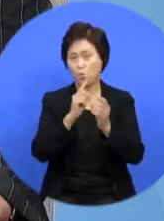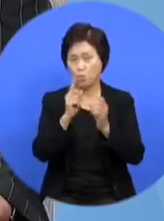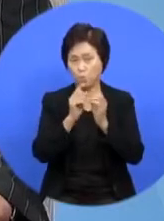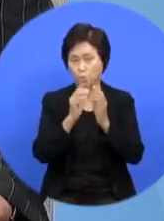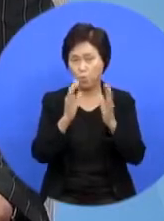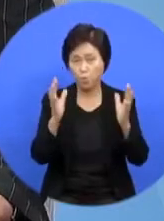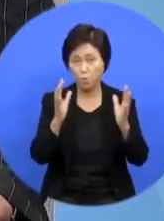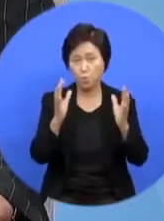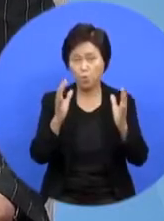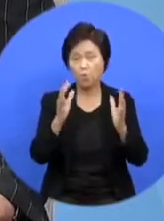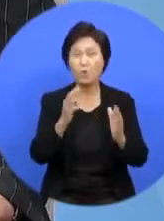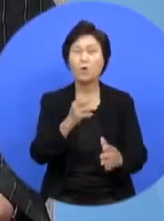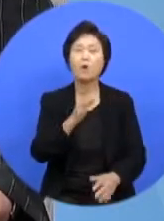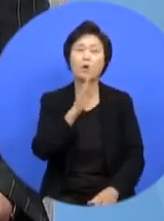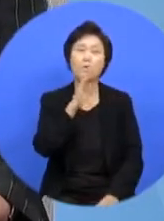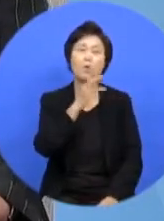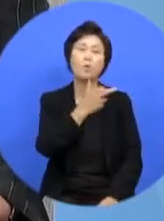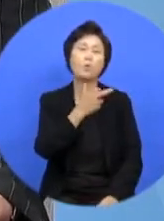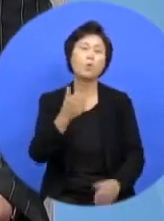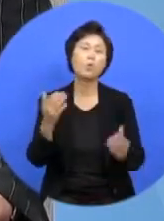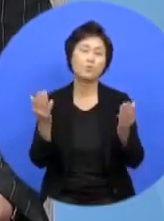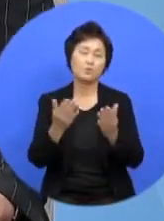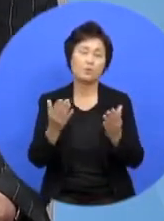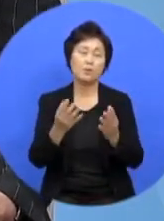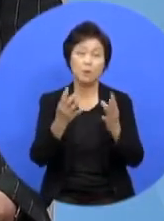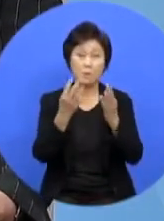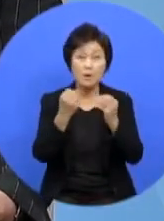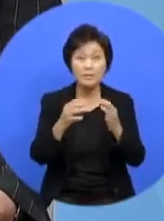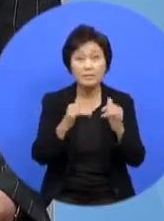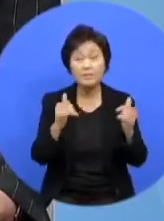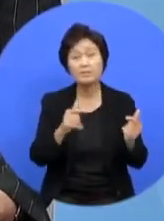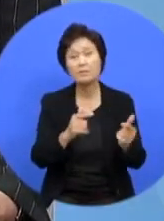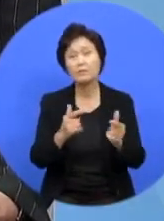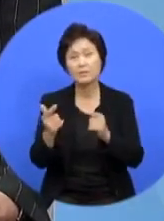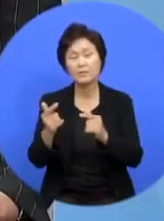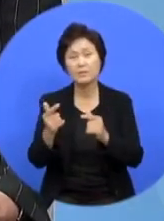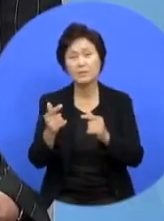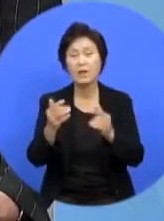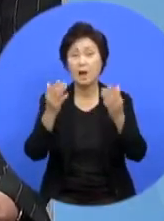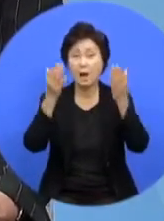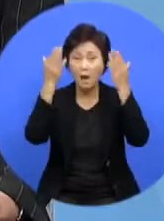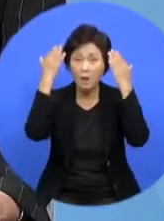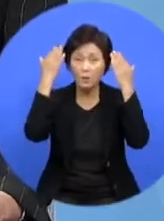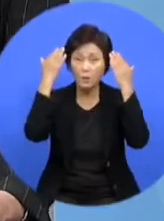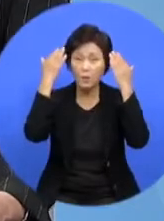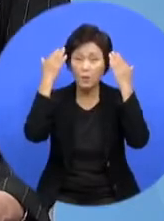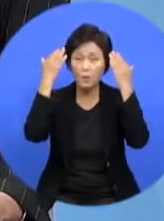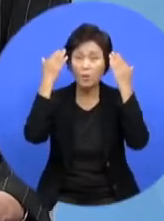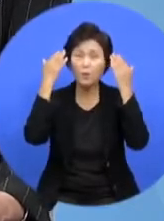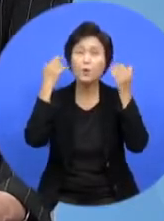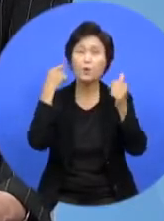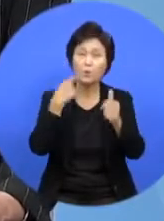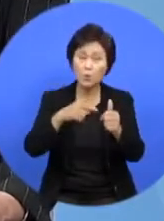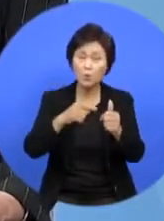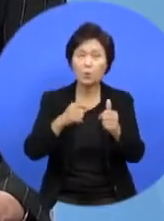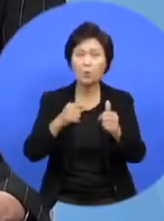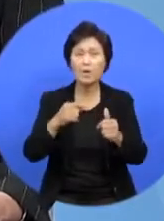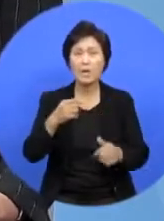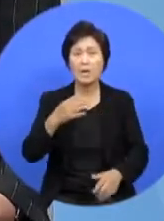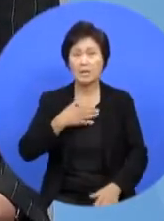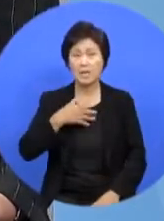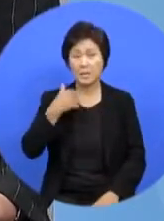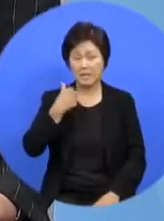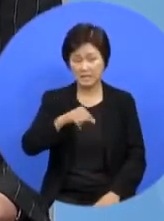큰일이에요. 정말로 예. 정말 실망했어요. 그건, 정말 솔직히. 많은 분들께서 그래서 이 공교육에 아이를 맡겨도 되나. 그러니까. 예.